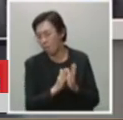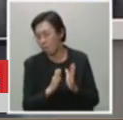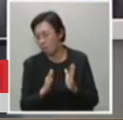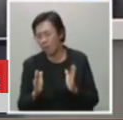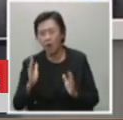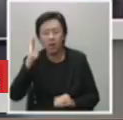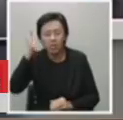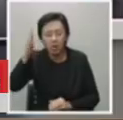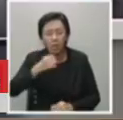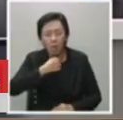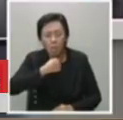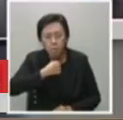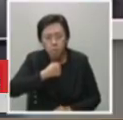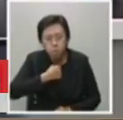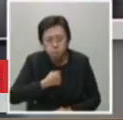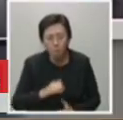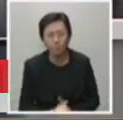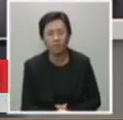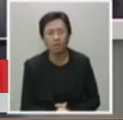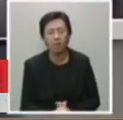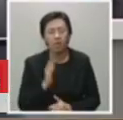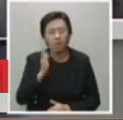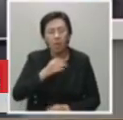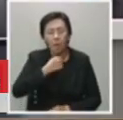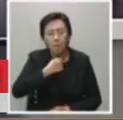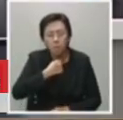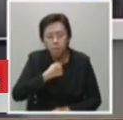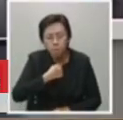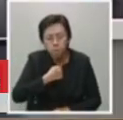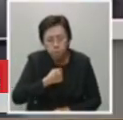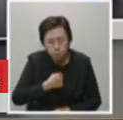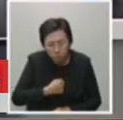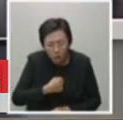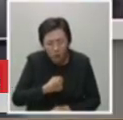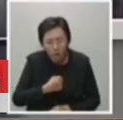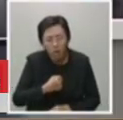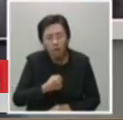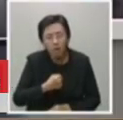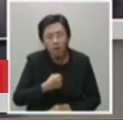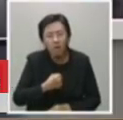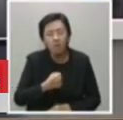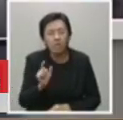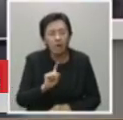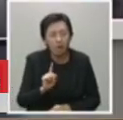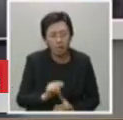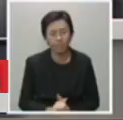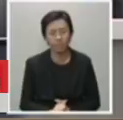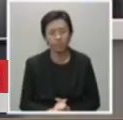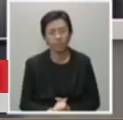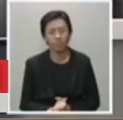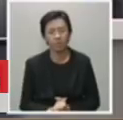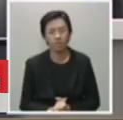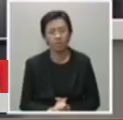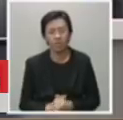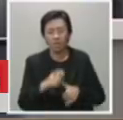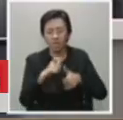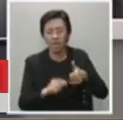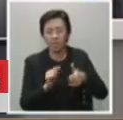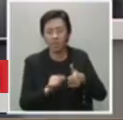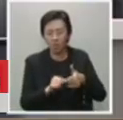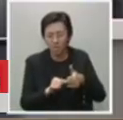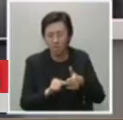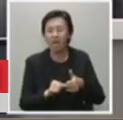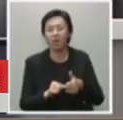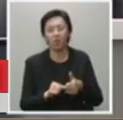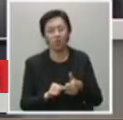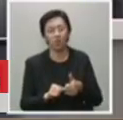แก่วันหนึ่งท่านก็ล่วงโรยแต่สิ่งที่จะคงไว้ในประเทศนี้ก็คือความเป็นวีรบุรุษหรือรัฐบุรุษ